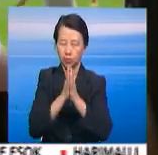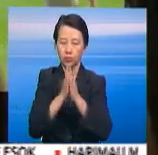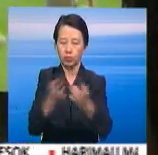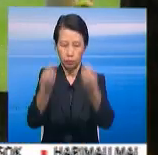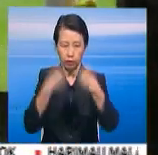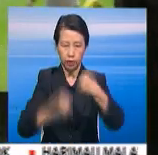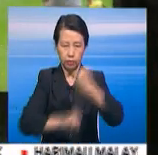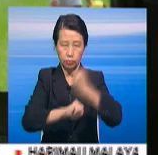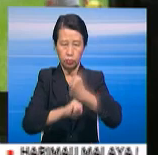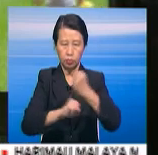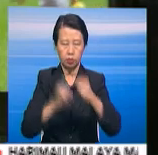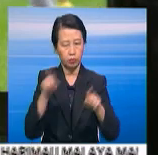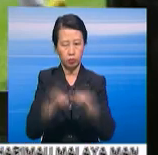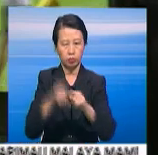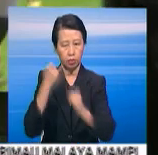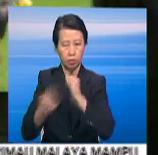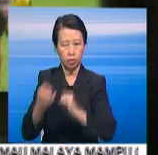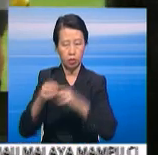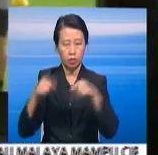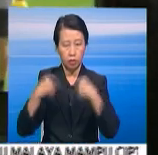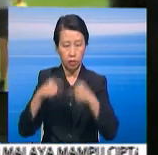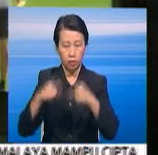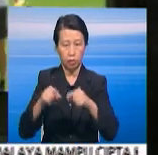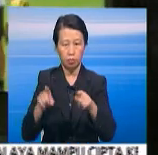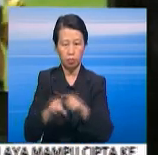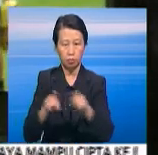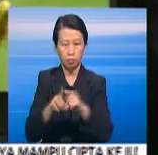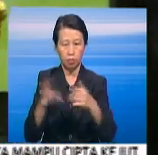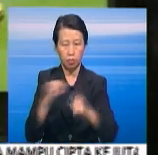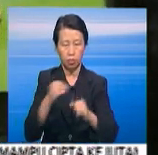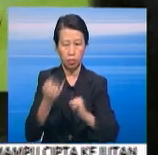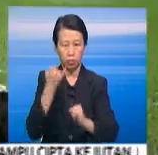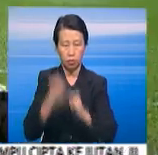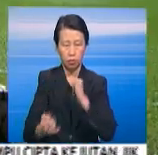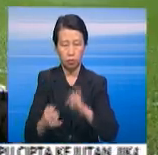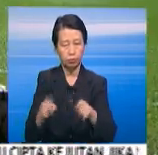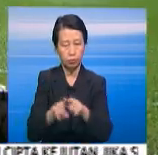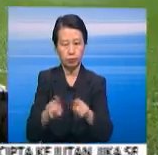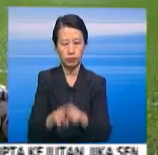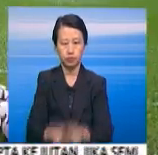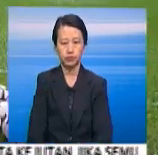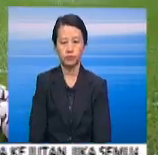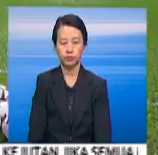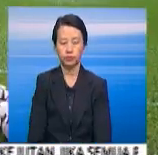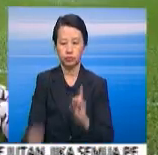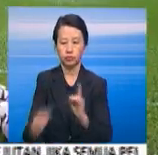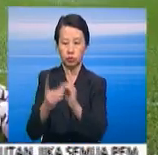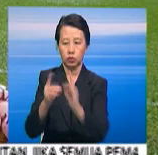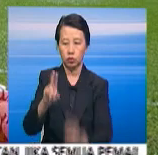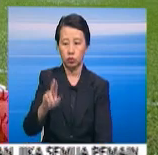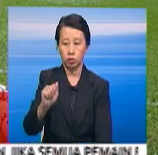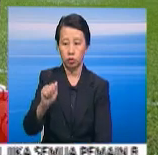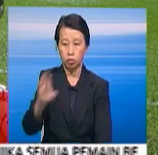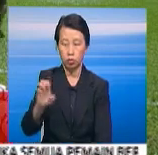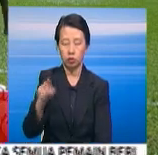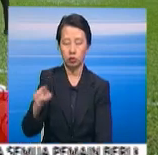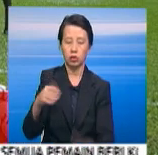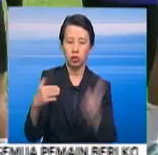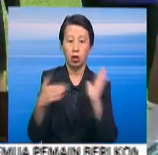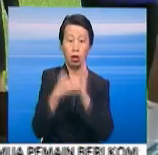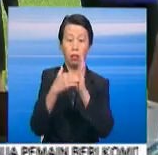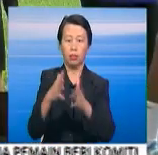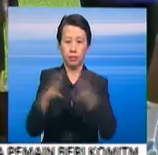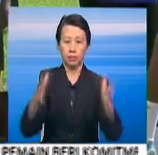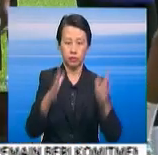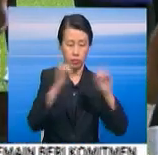everything, like last game, play, like fight all the way to the end, till the last whistle. Bertemu UAE menjadi salah satu halangan